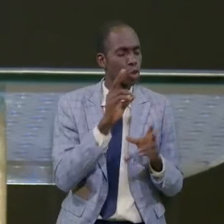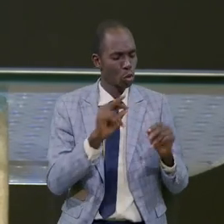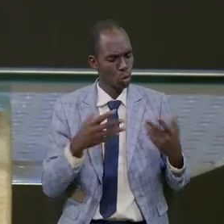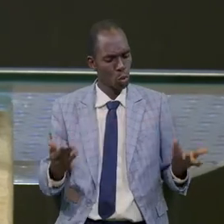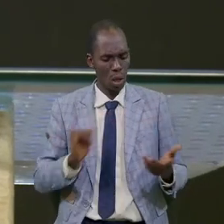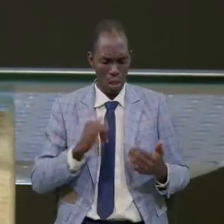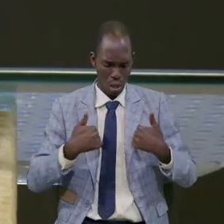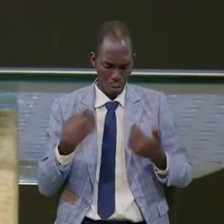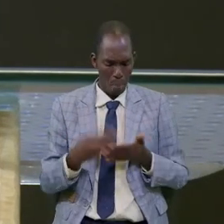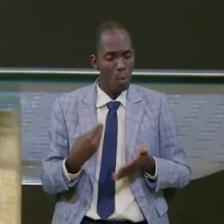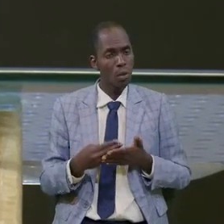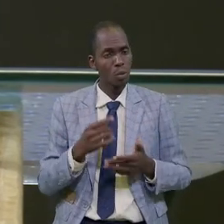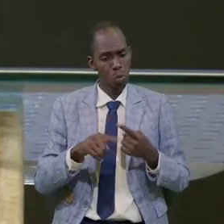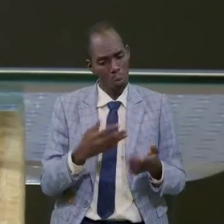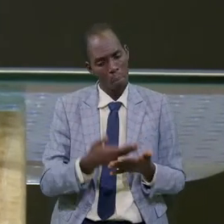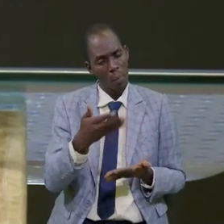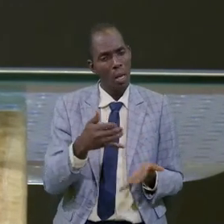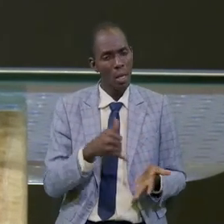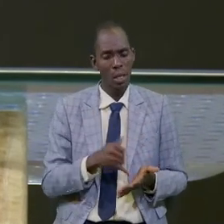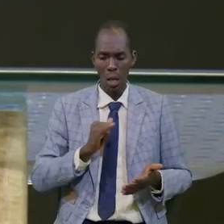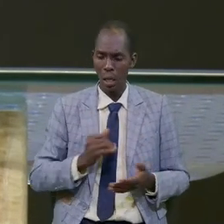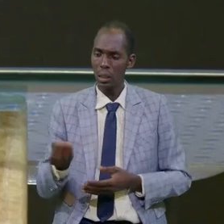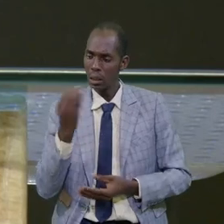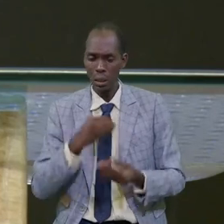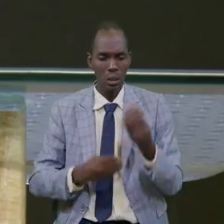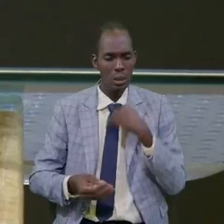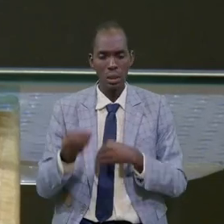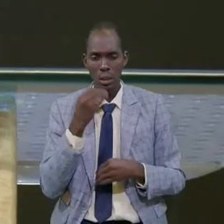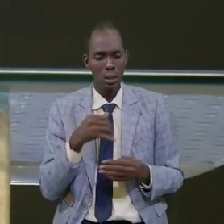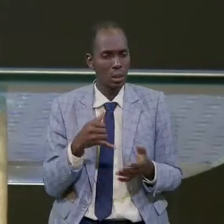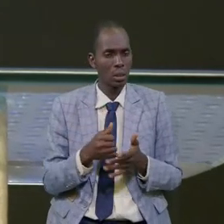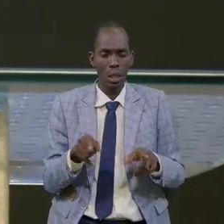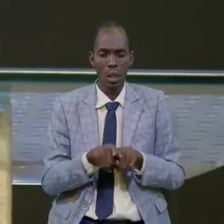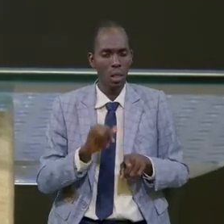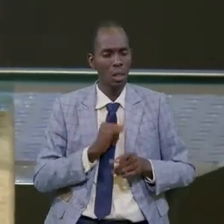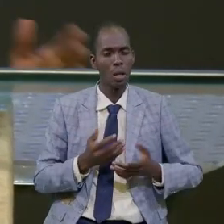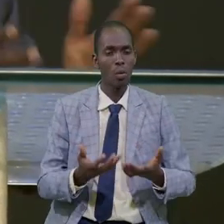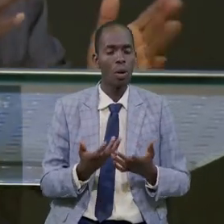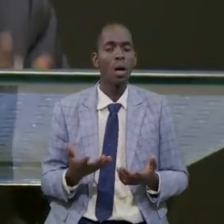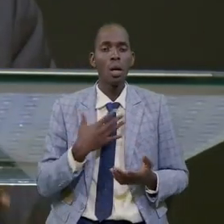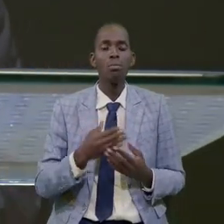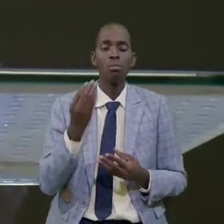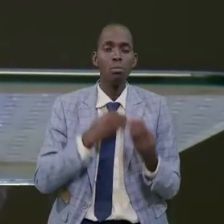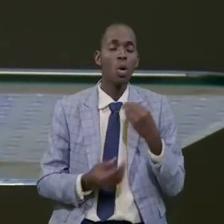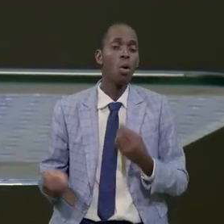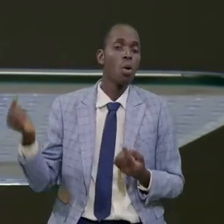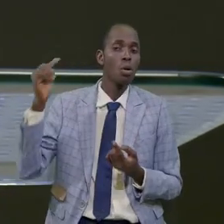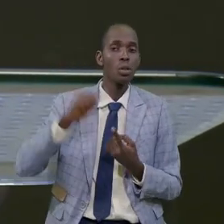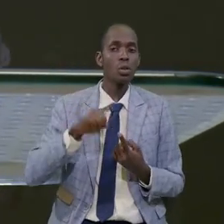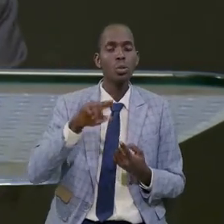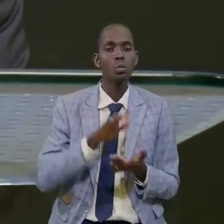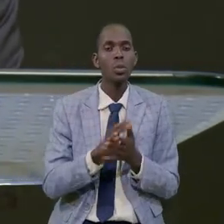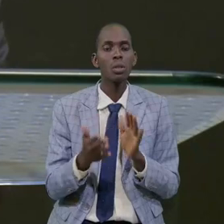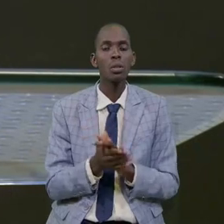disponible pour moi. La nourriture est là. Je dois manger. Alors, vous remplissez votre pensée jusqu'à ce